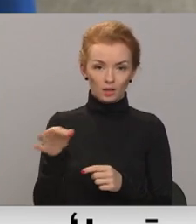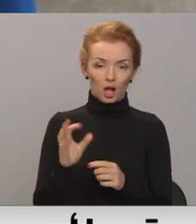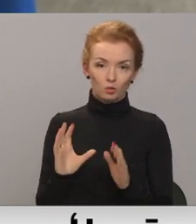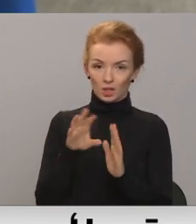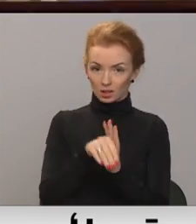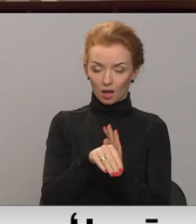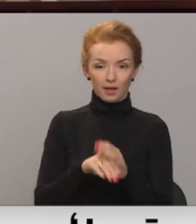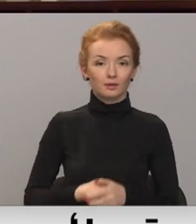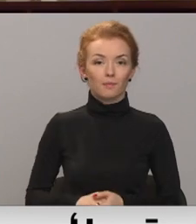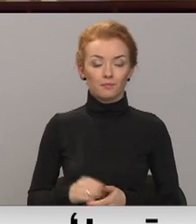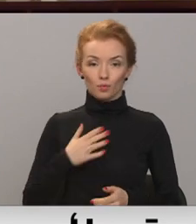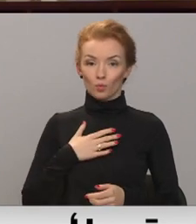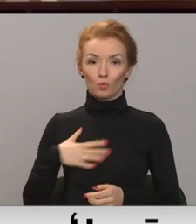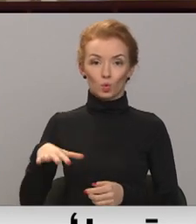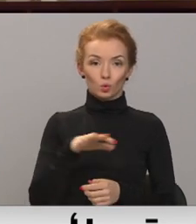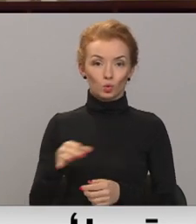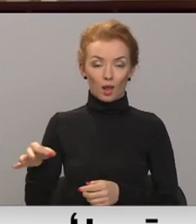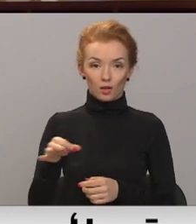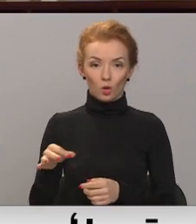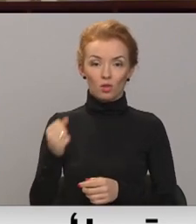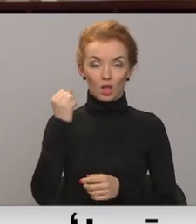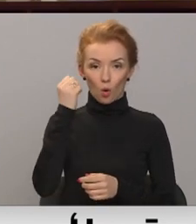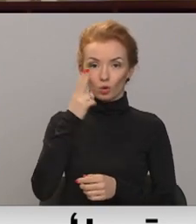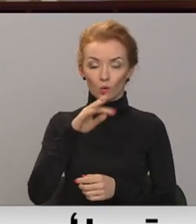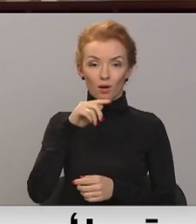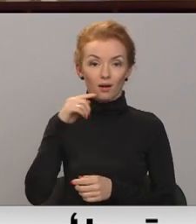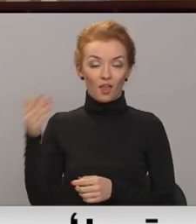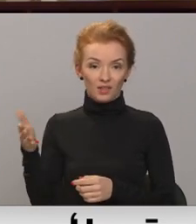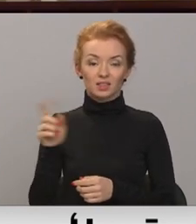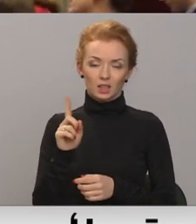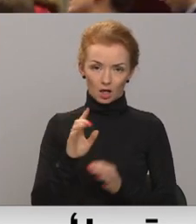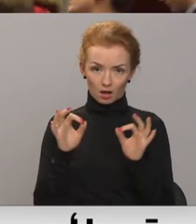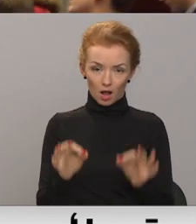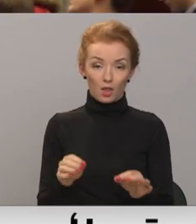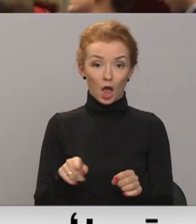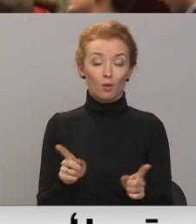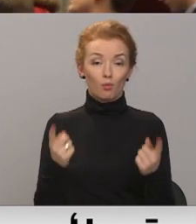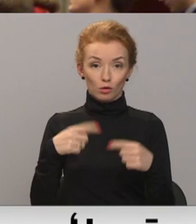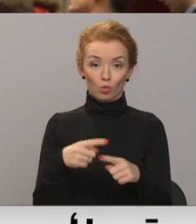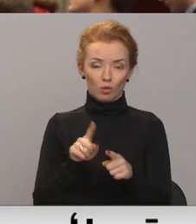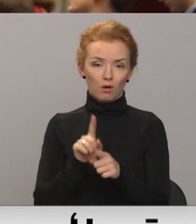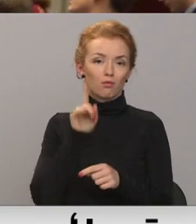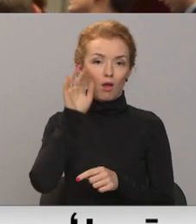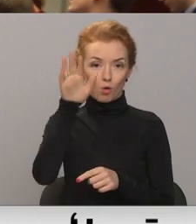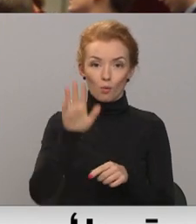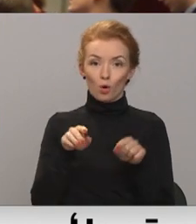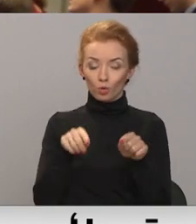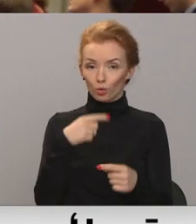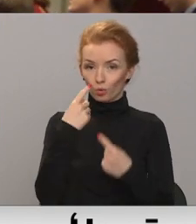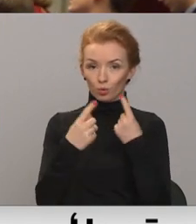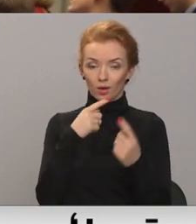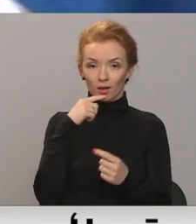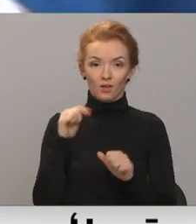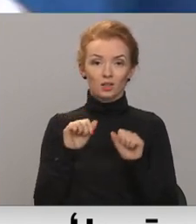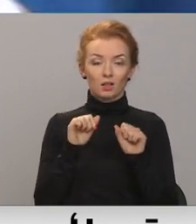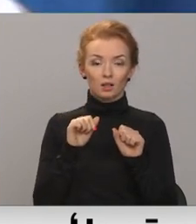iesaiste. Mūsu reģionā draudi no Krievijas ir realitāte. Tā ir pašreiz un tā būs arī nākotnē. Par to runāja Zviedrijas